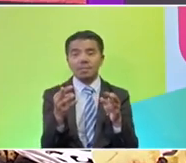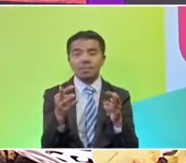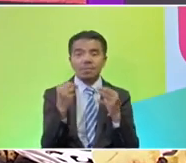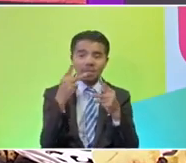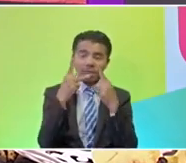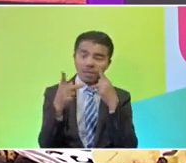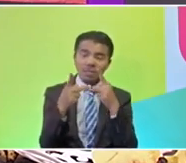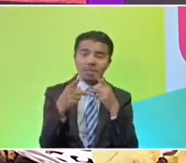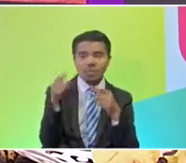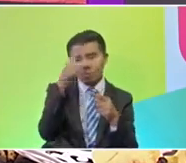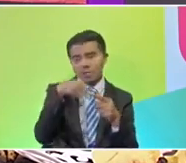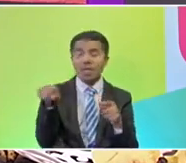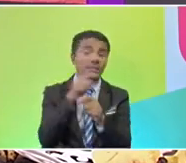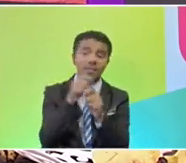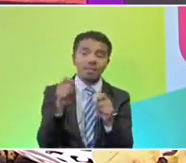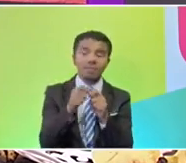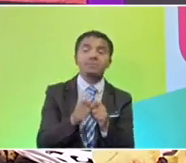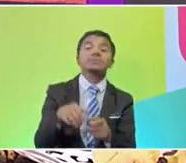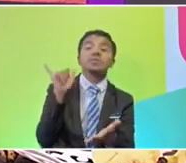lemon lemon